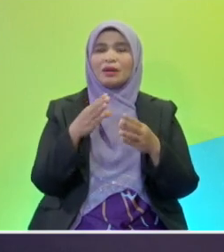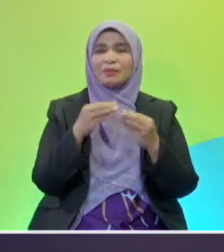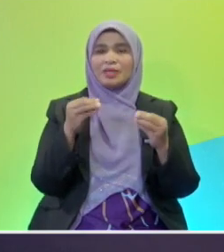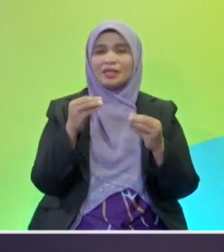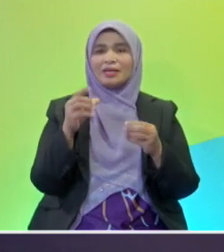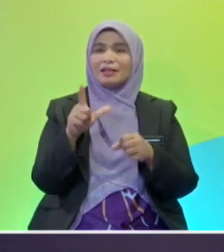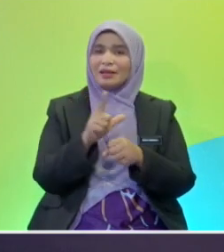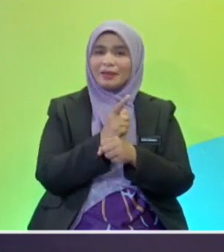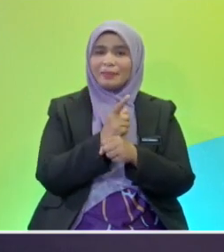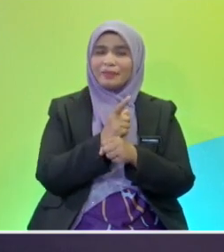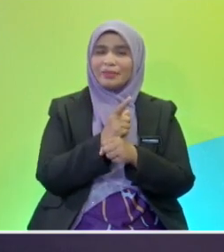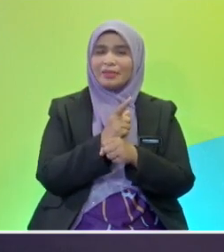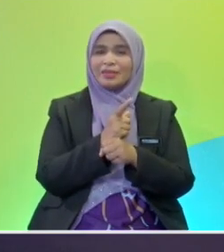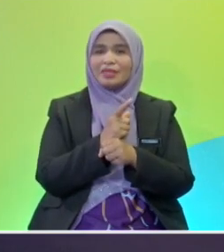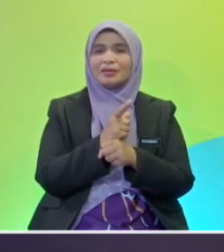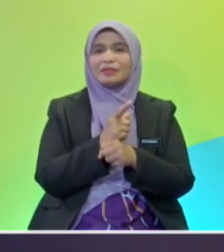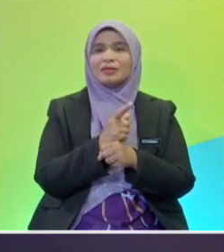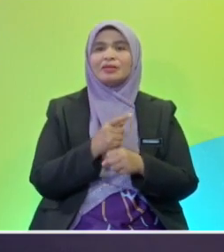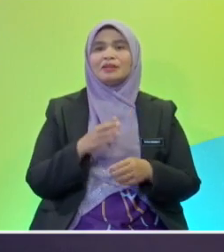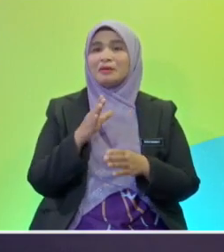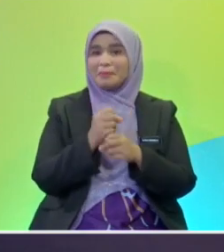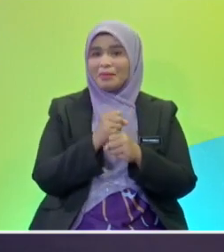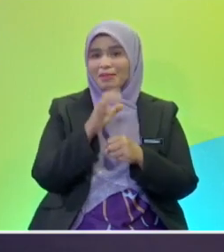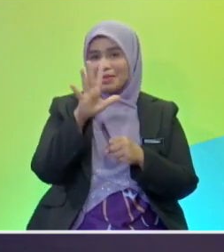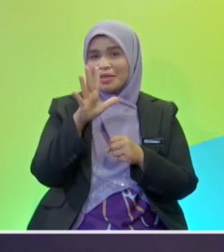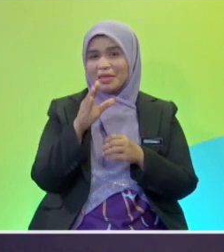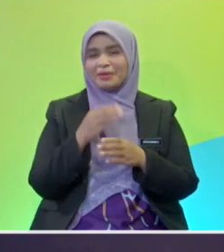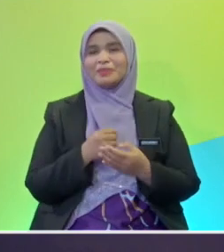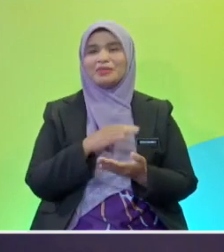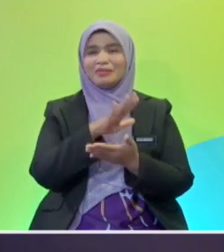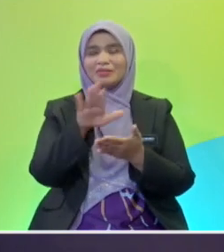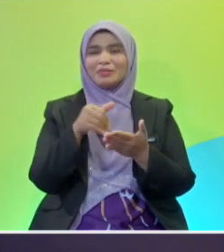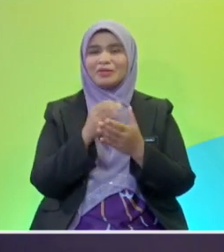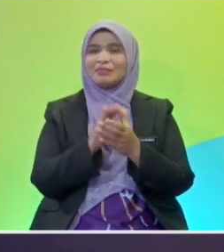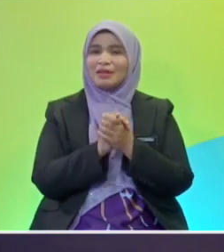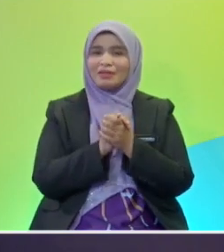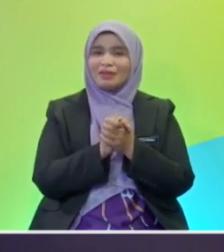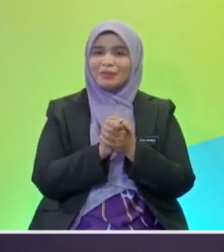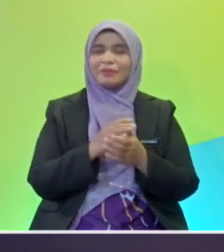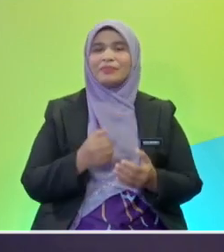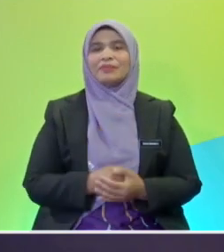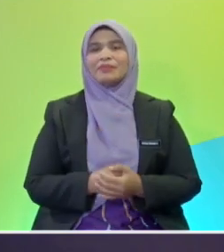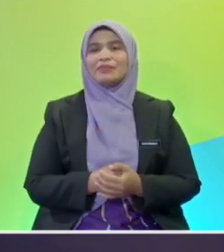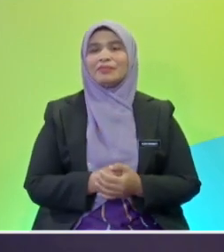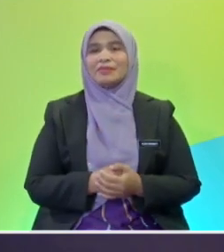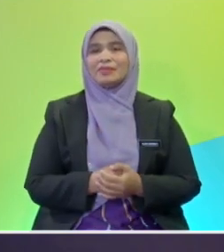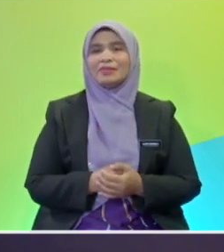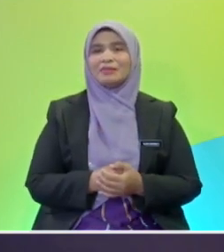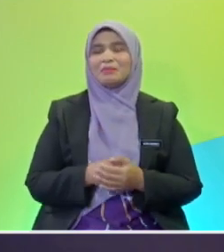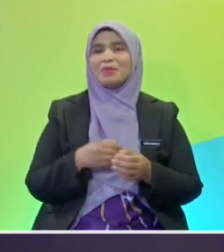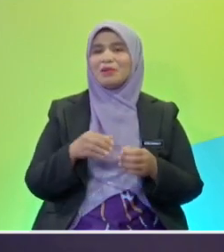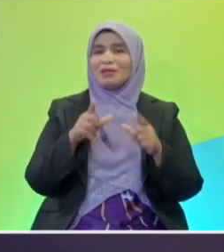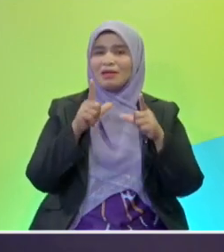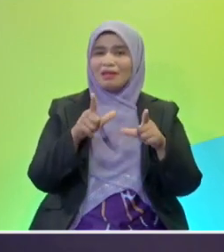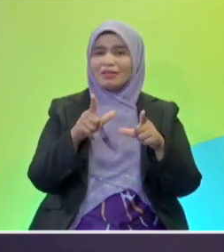lagi tiga okey tuk tangan Mira ter kasih saya nak tampal dekat beg sekolah sayalah nanti